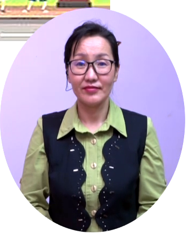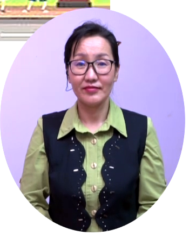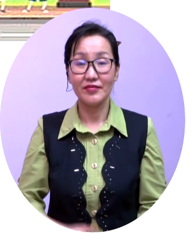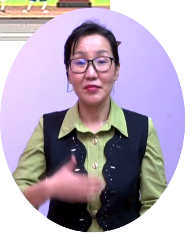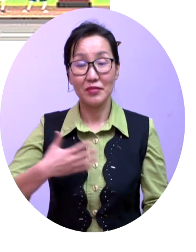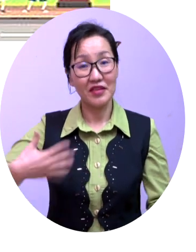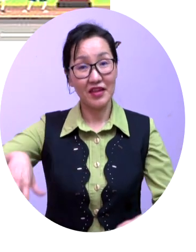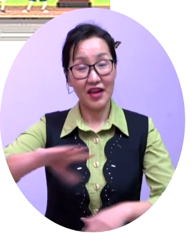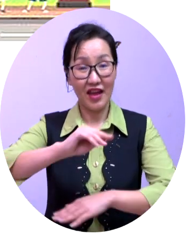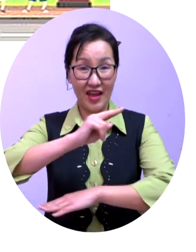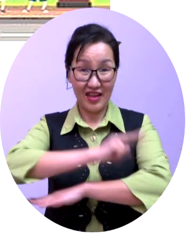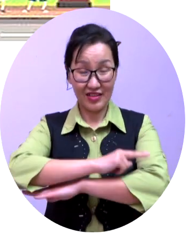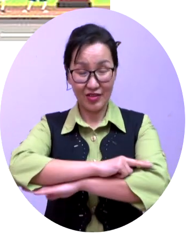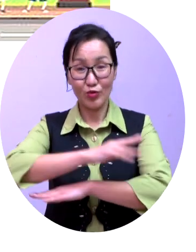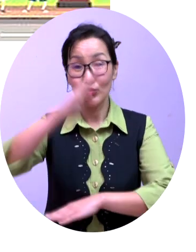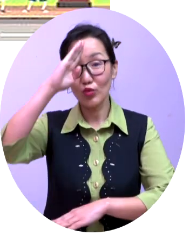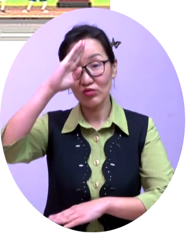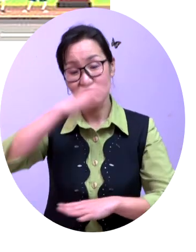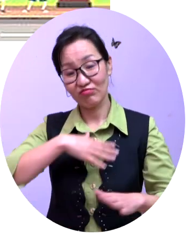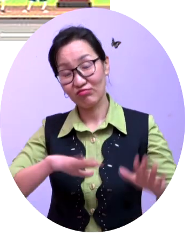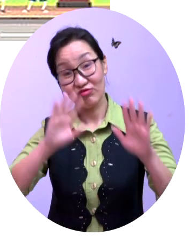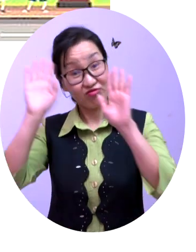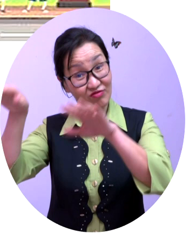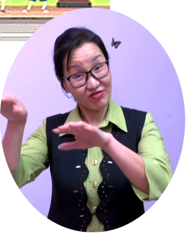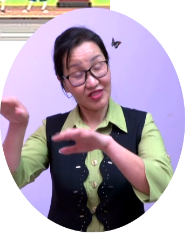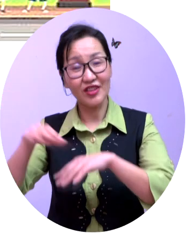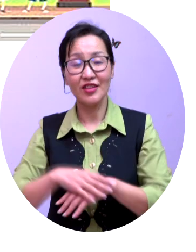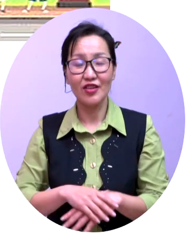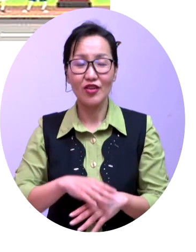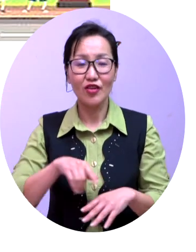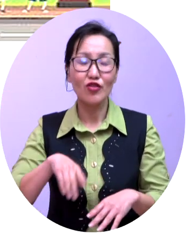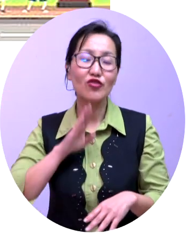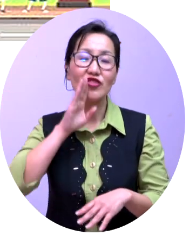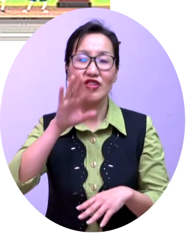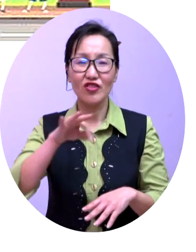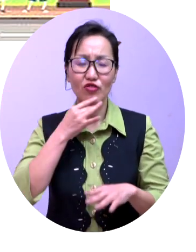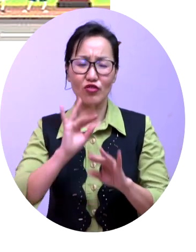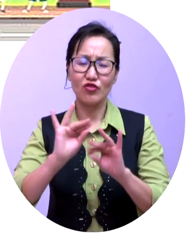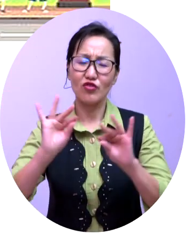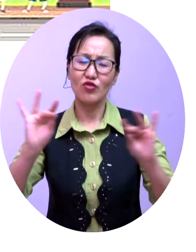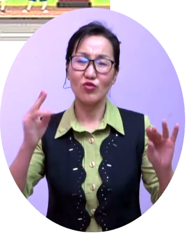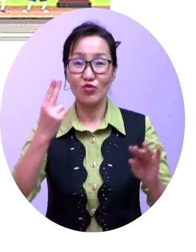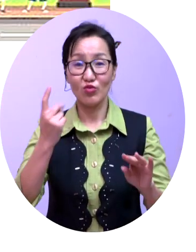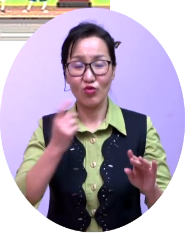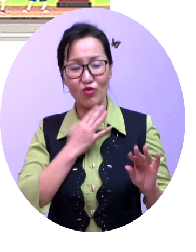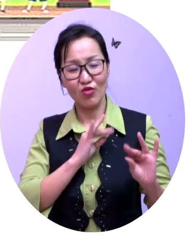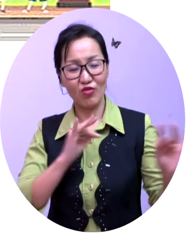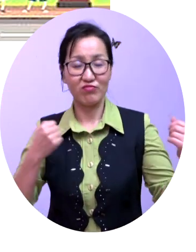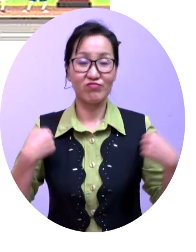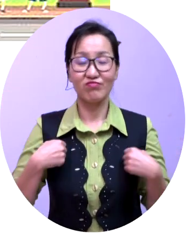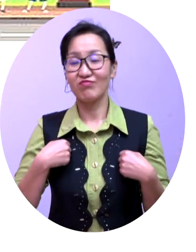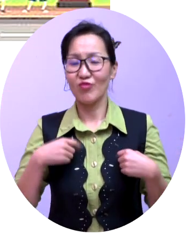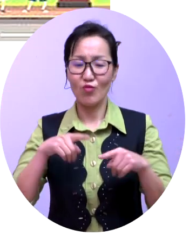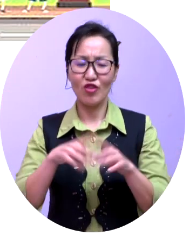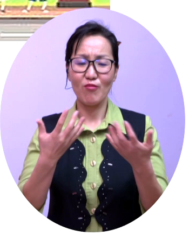Манай ангийнхан зусланд явах болов. Өглөө эрт өнг өнгийн цүнх үүргвч үүрсэн хүүхдүүд тал